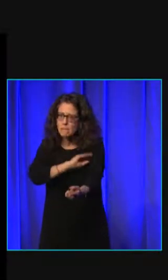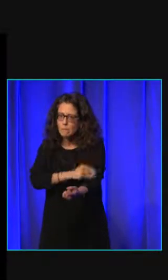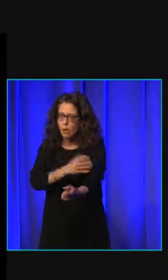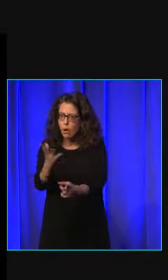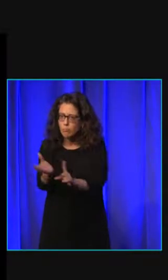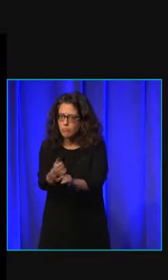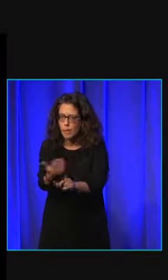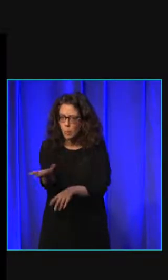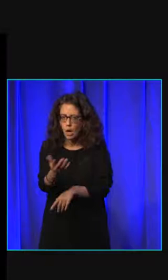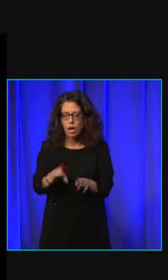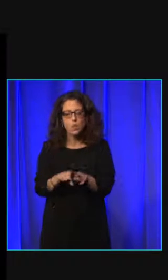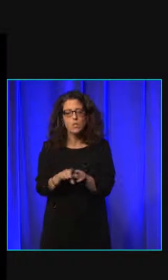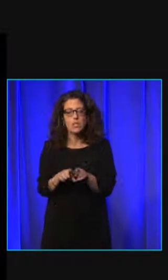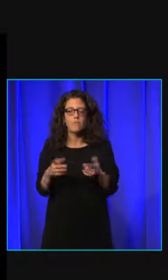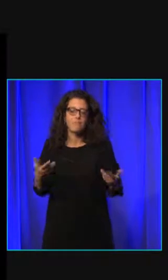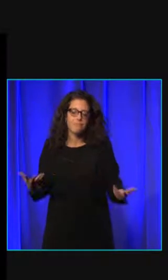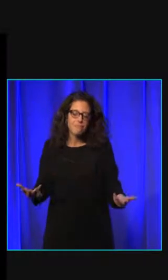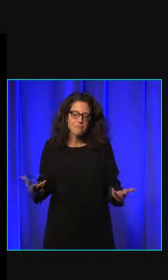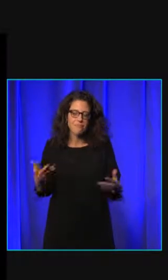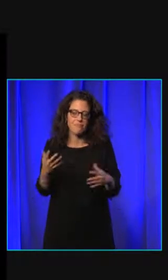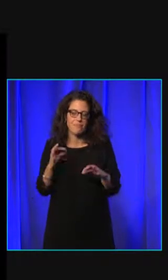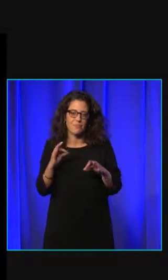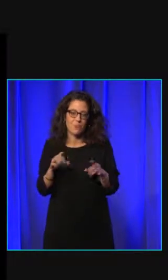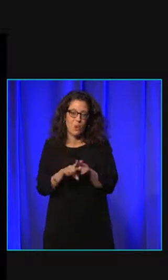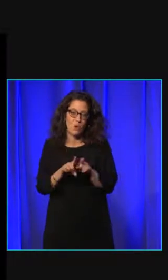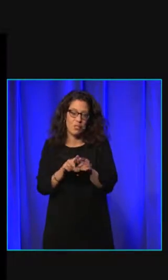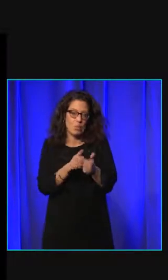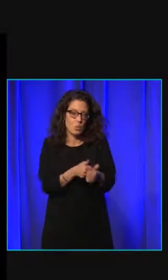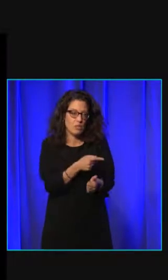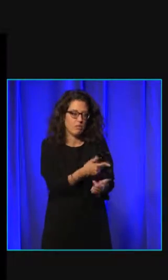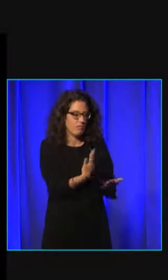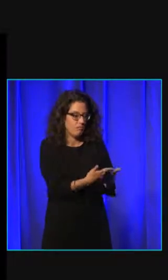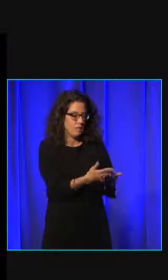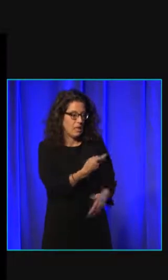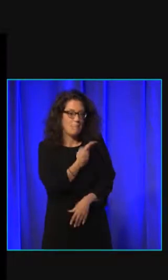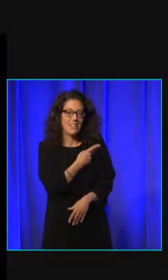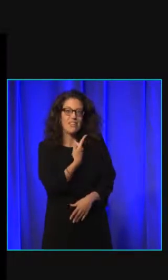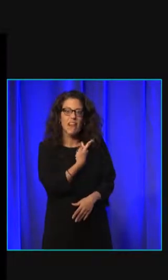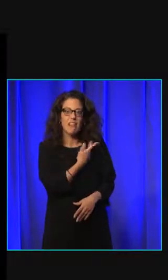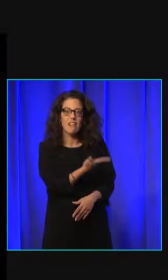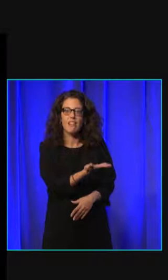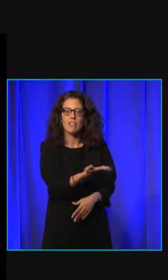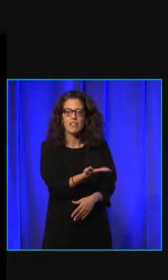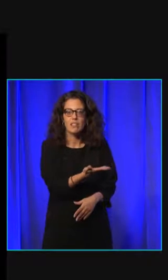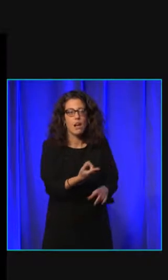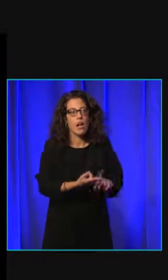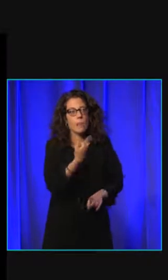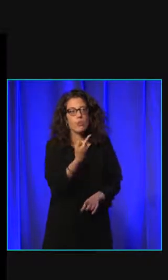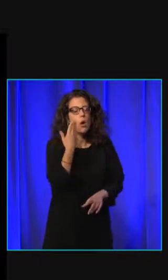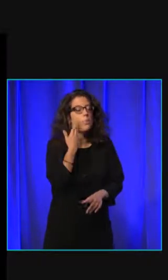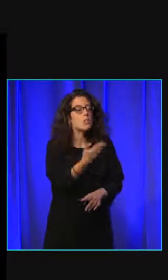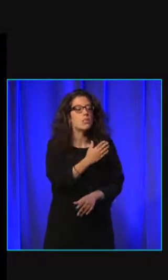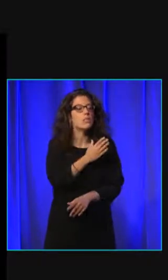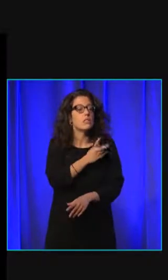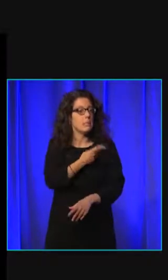également, on est bien d'accord sur le verdict médical. C'est le verdict médical qui prime, c'est-à-dire quand le corps médical donne son accord pour reprendre,